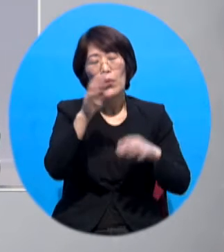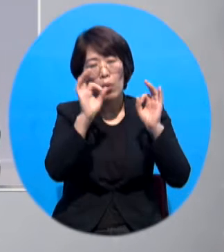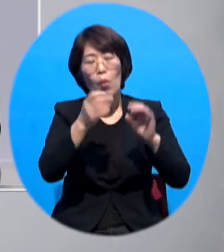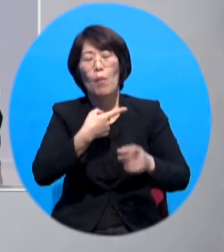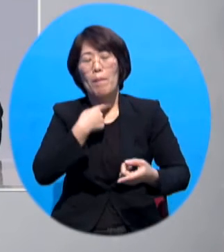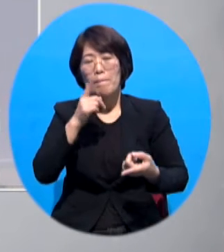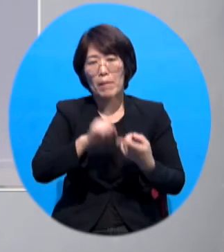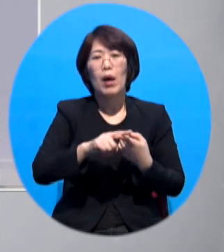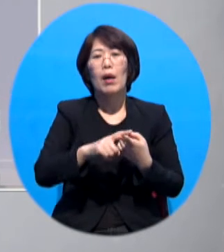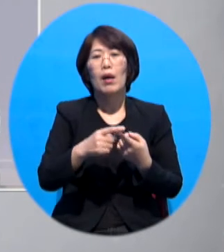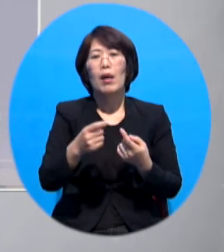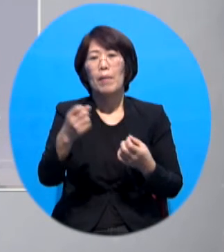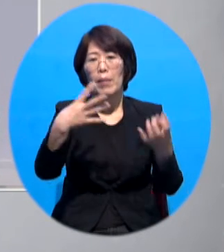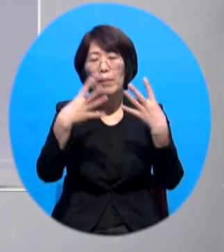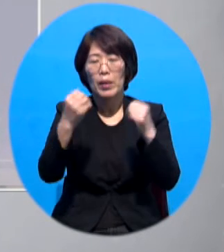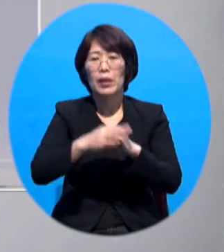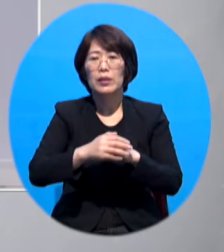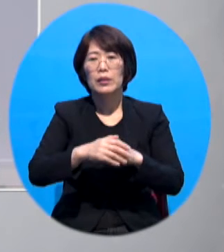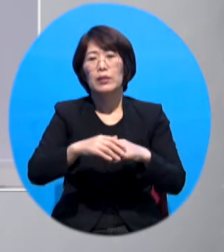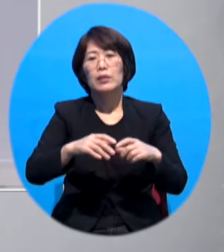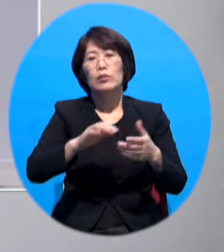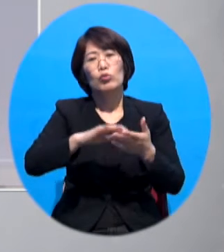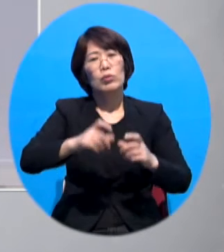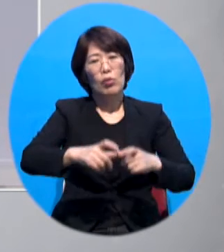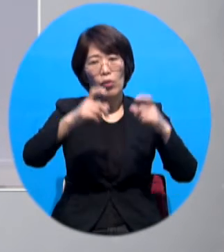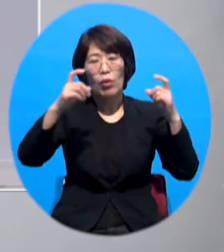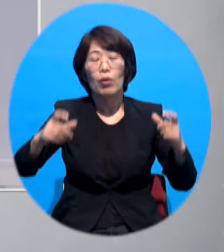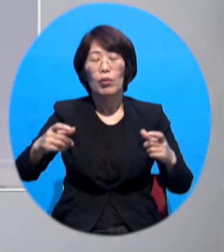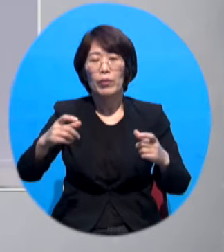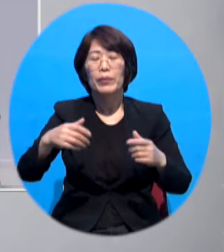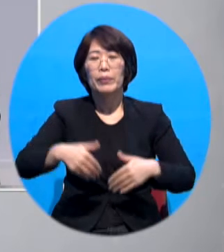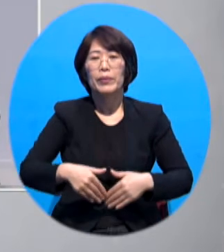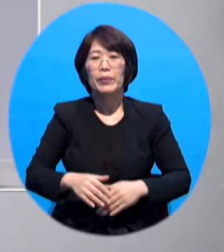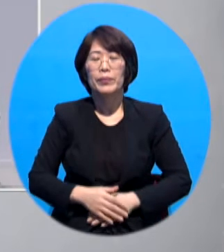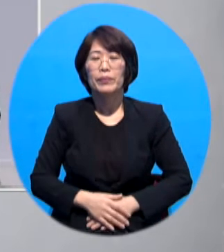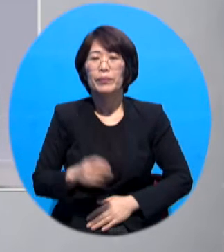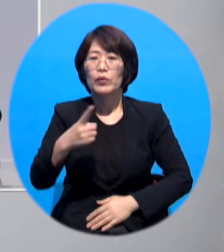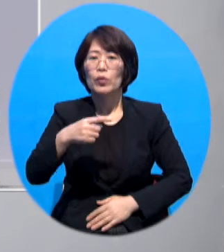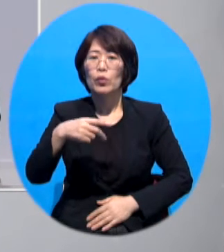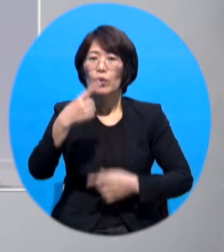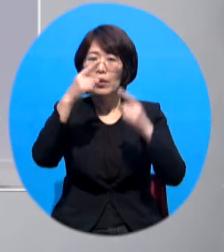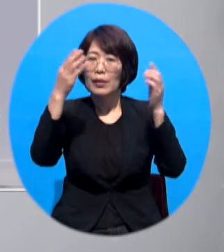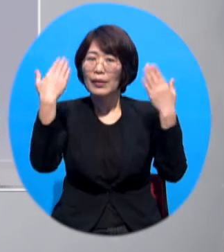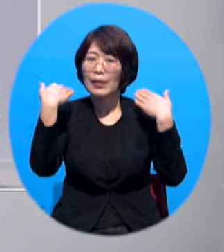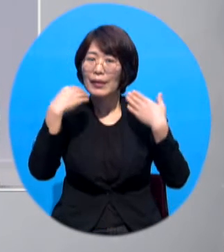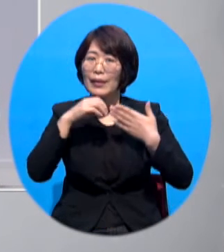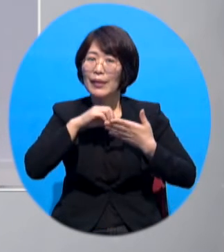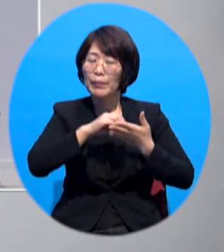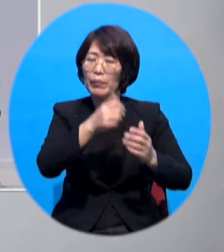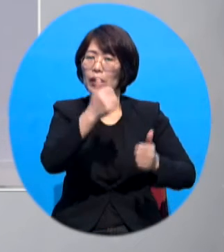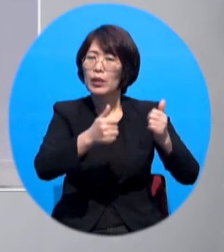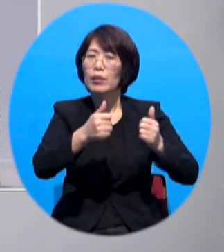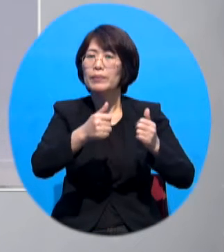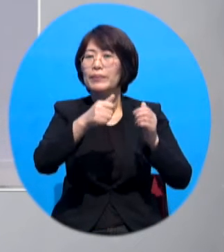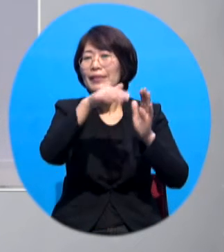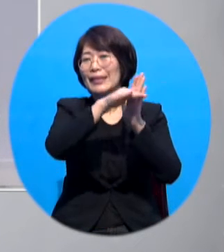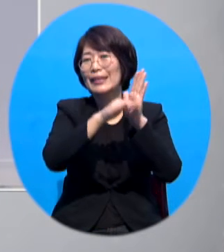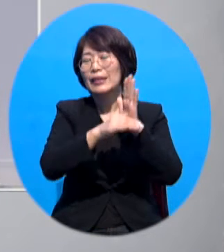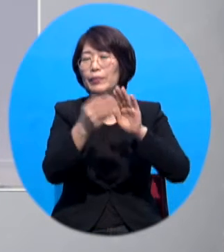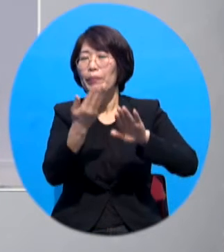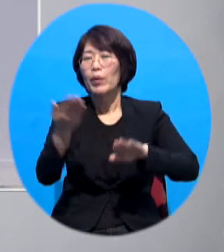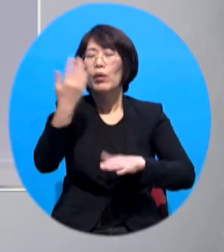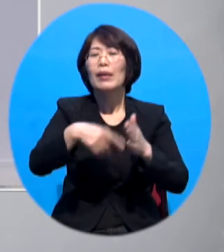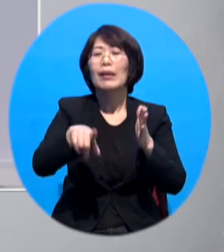높습니다 이부분 앞으 캐서 확 비드 약은 한다고 생각하고요 또 수능 등급을 높이기 위한 그러한 학력 향상